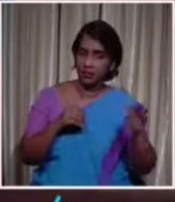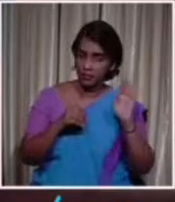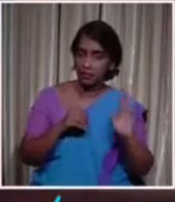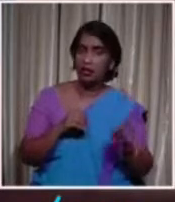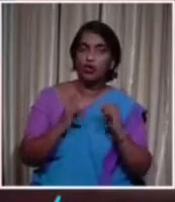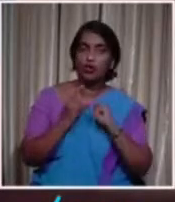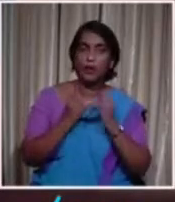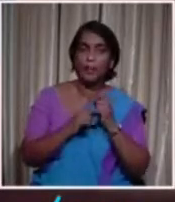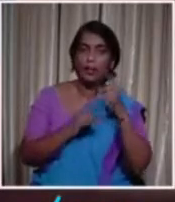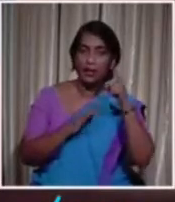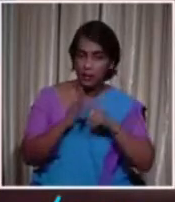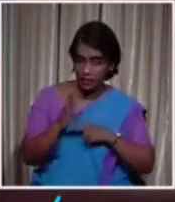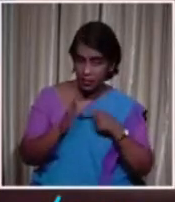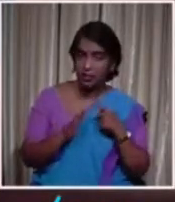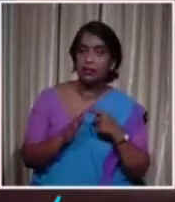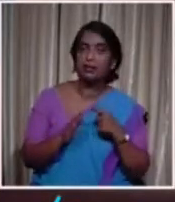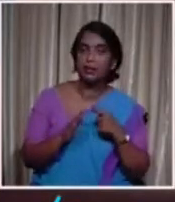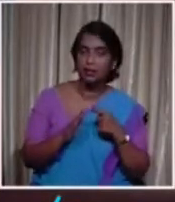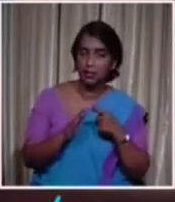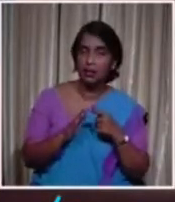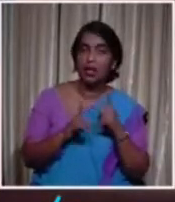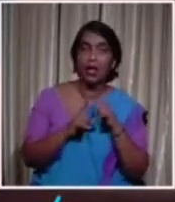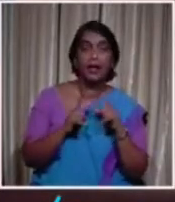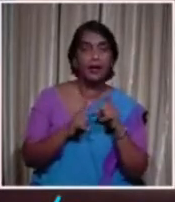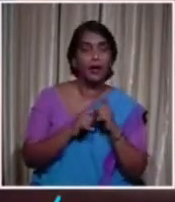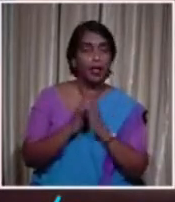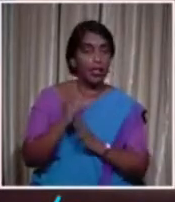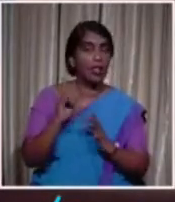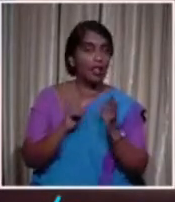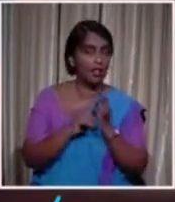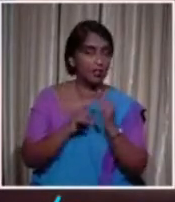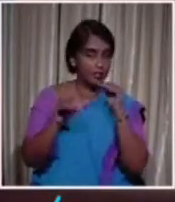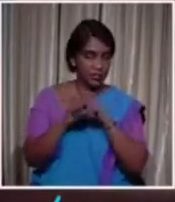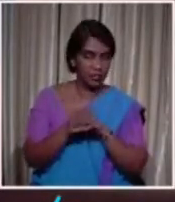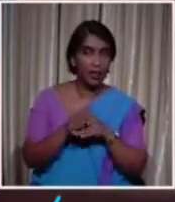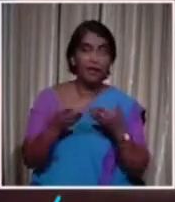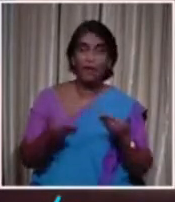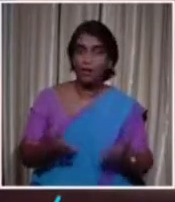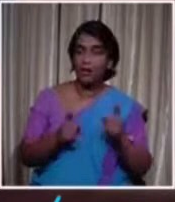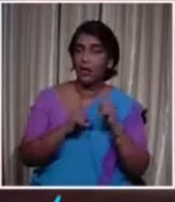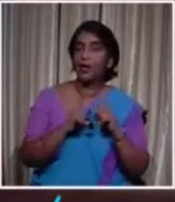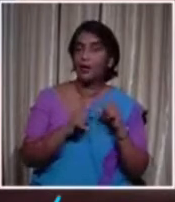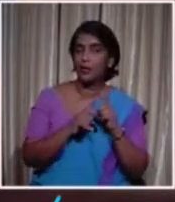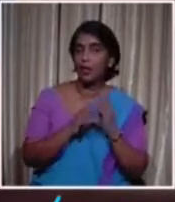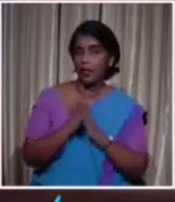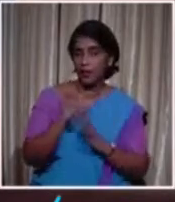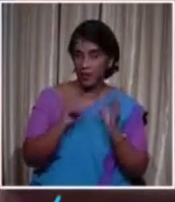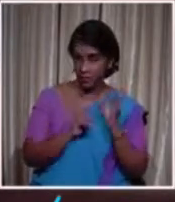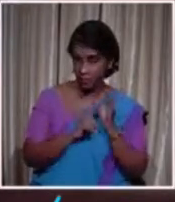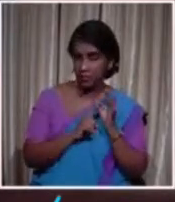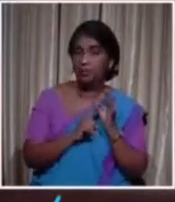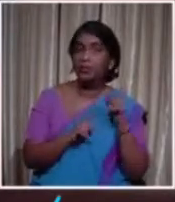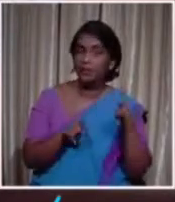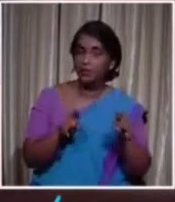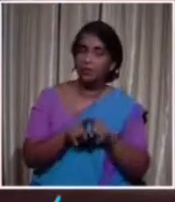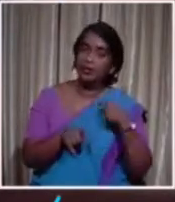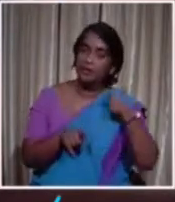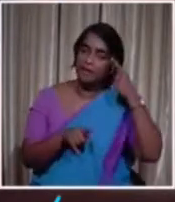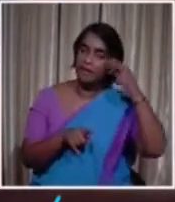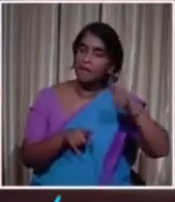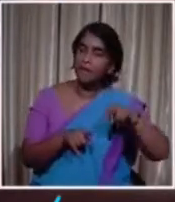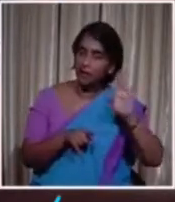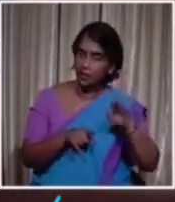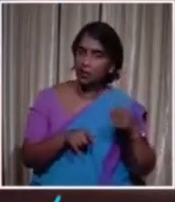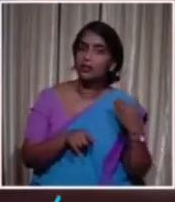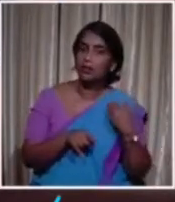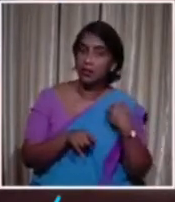सुशील प्रेम जयंत मेत्तुमा अध्यापन हिटिया वर्तमान अध्यापन मेत्तुमा अभिविश्वास